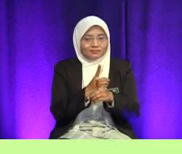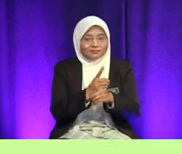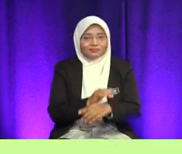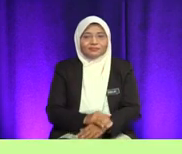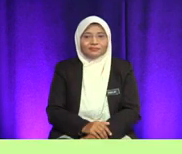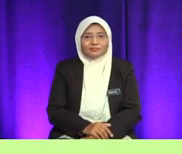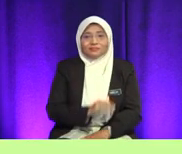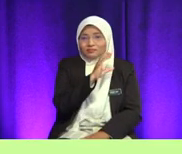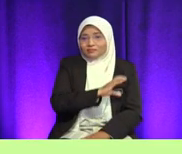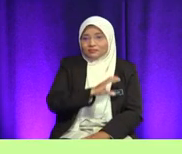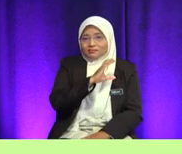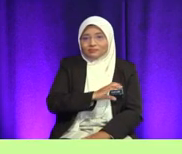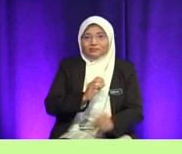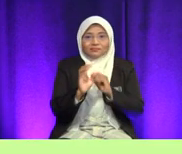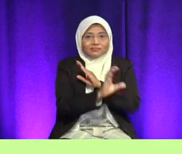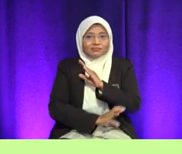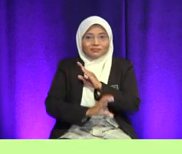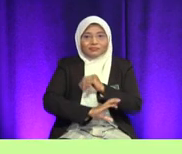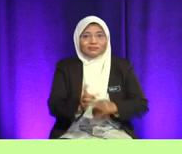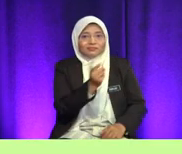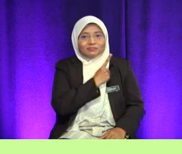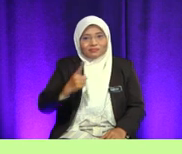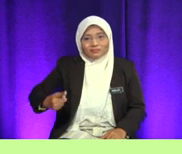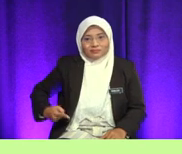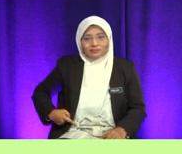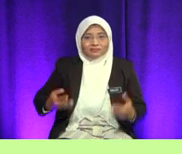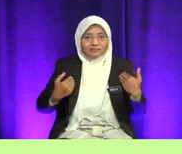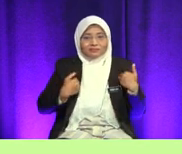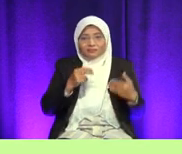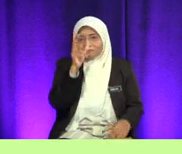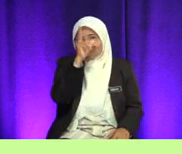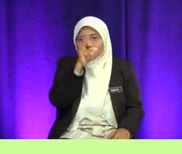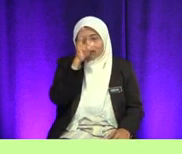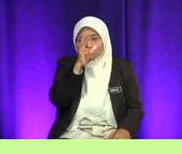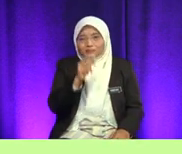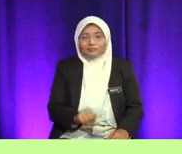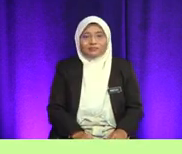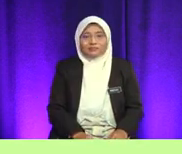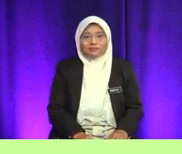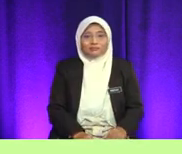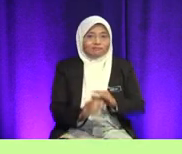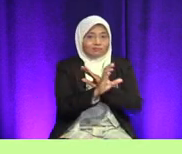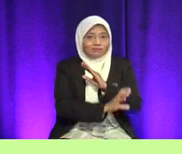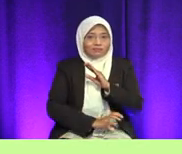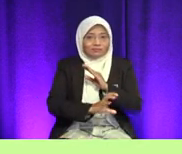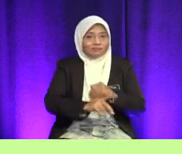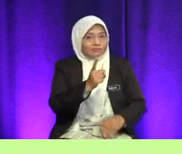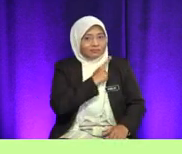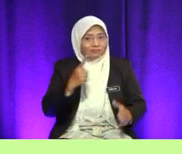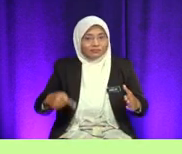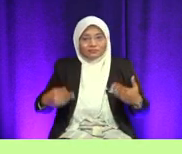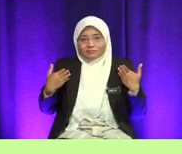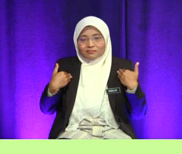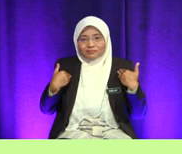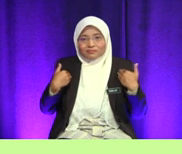ciri-ciri negara berdaulat ialah mempunyai pemerintah Selain itu sebuah negara berdaulat mempunyai sempadan